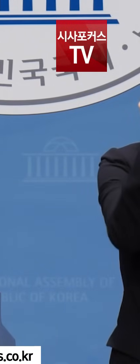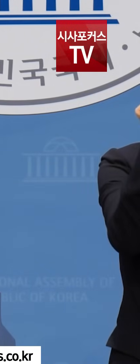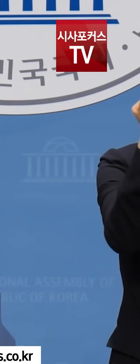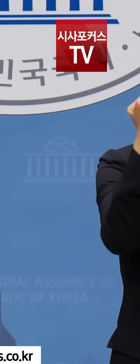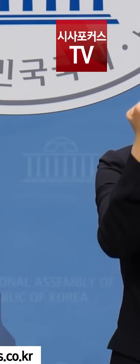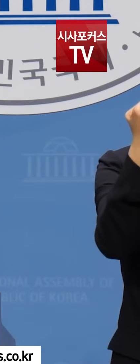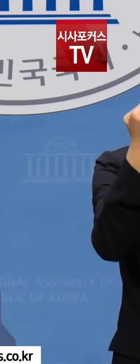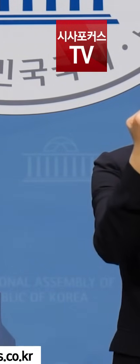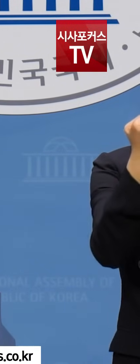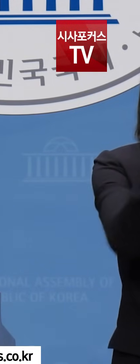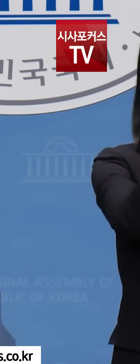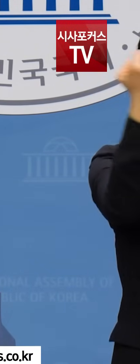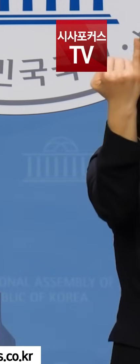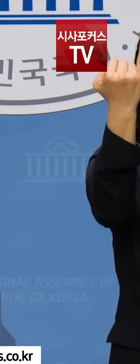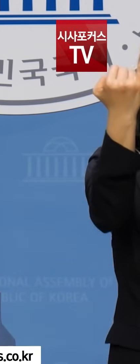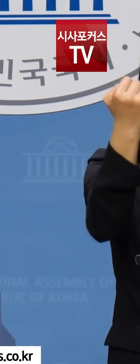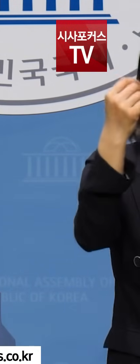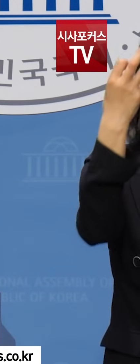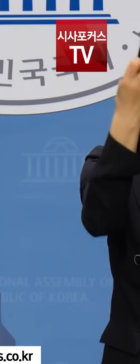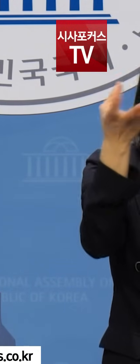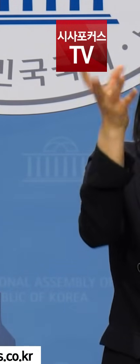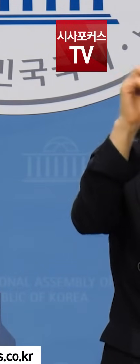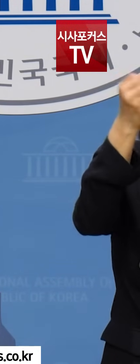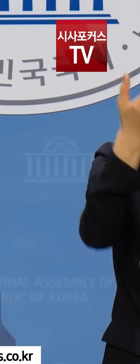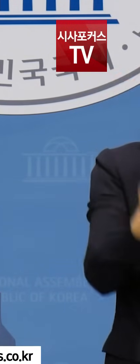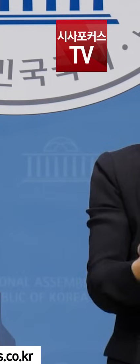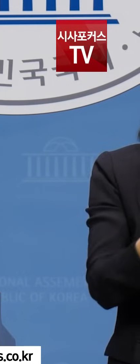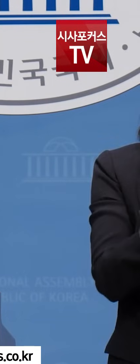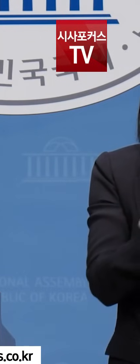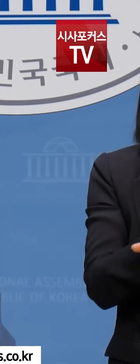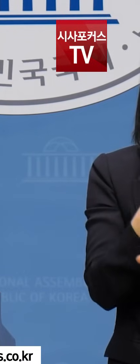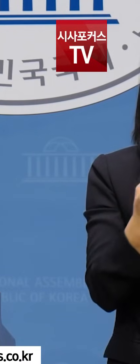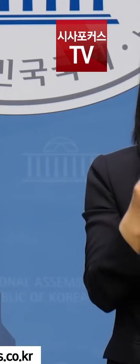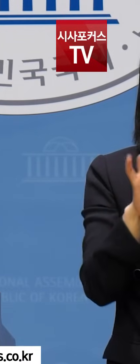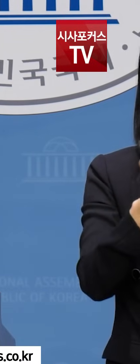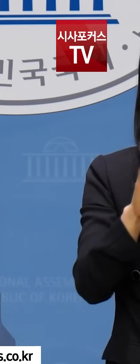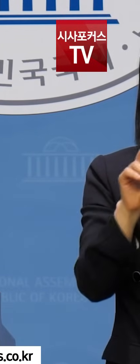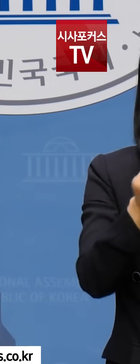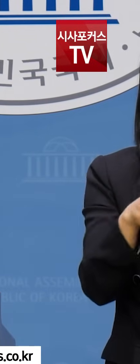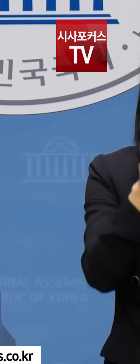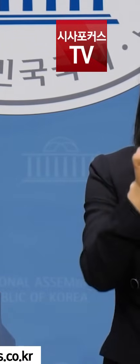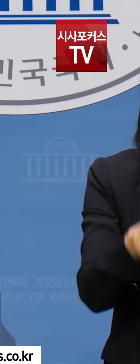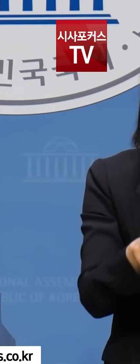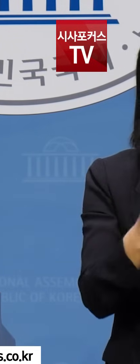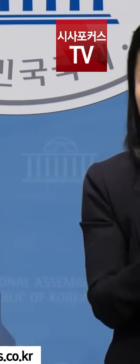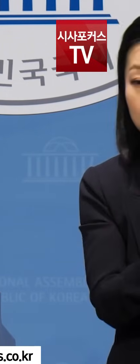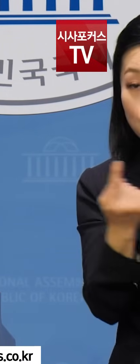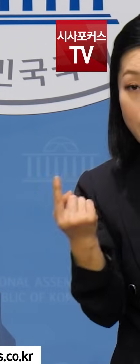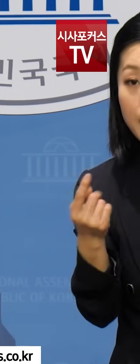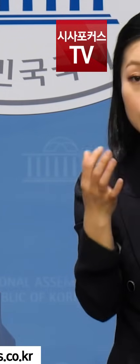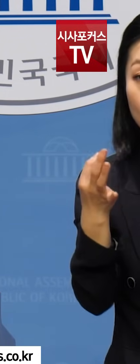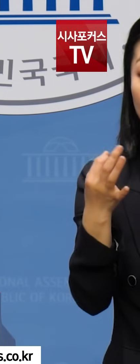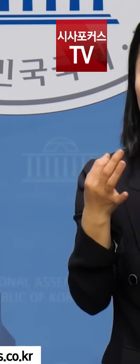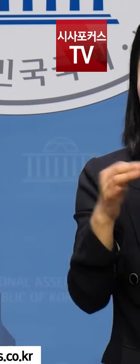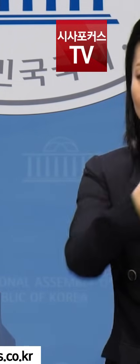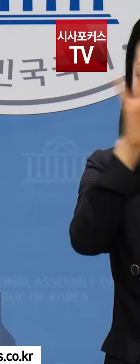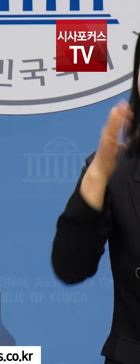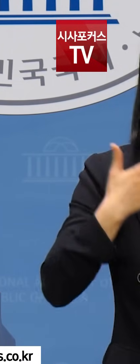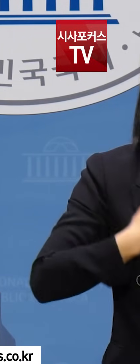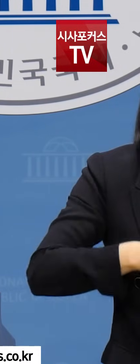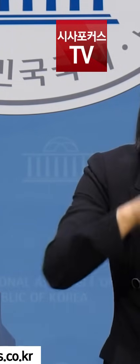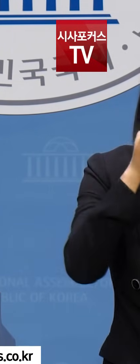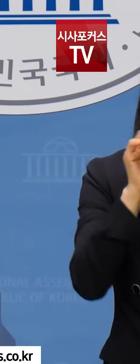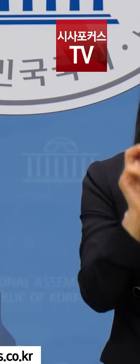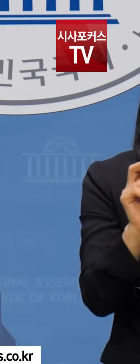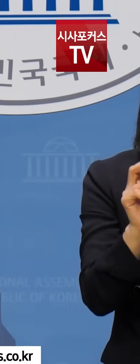받은 돈 13억 원과 또 계약금 40만 달러 그리고 나머지 달러에 대해서 몰랐을 리가 없습니다.